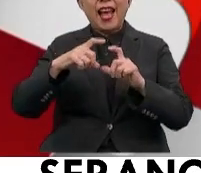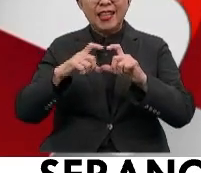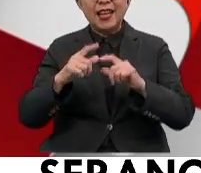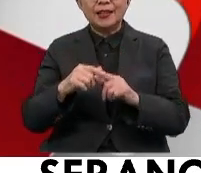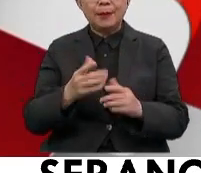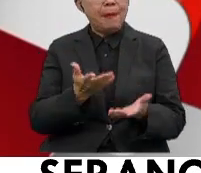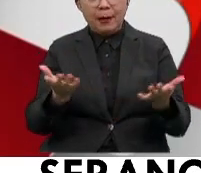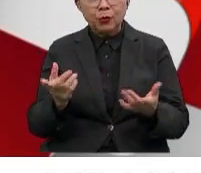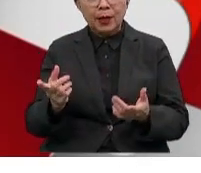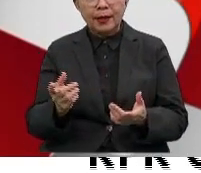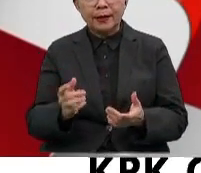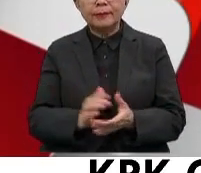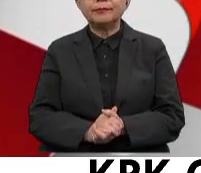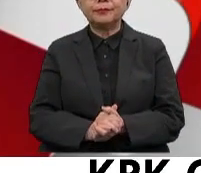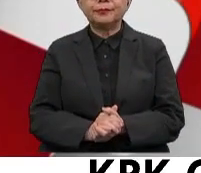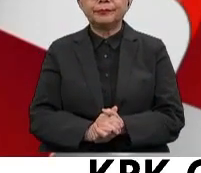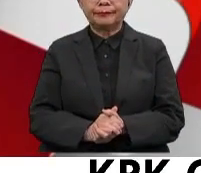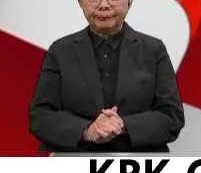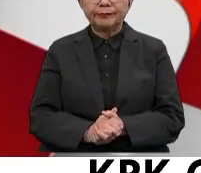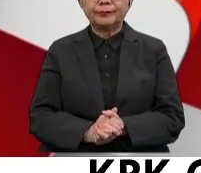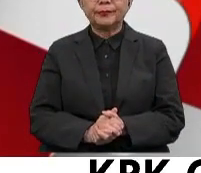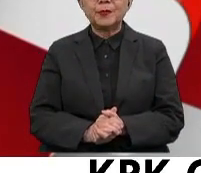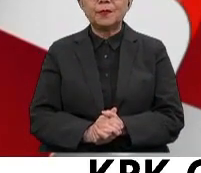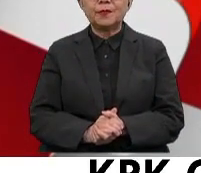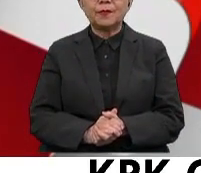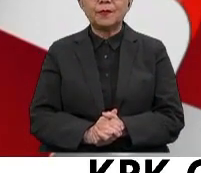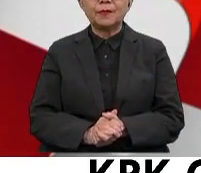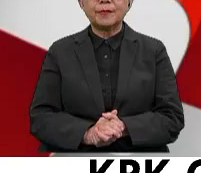berada. Demikian dari kami. Terima kasih.